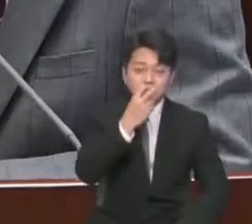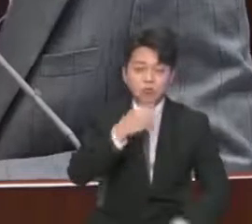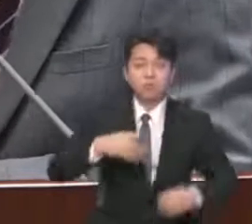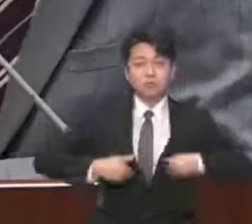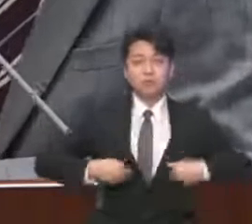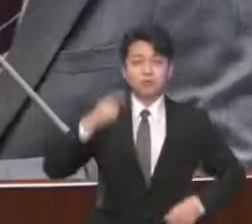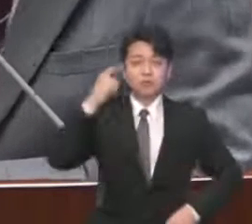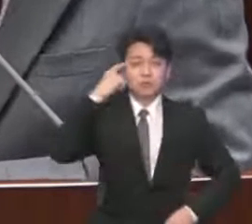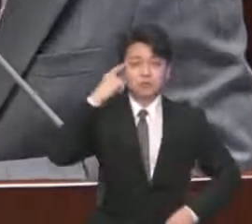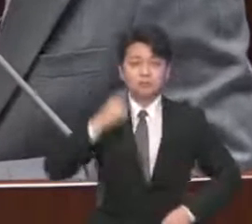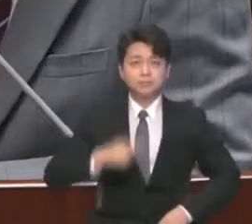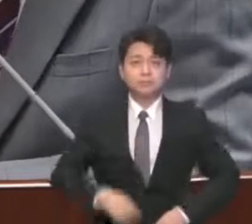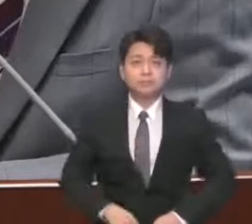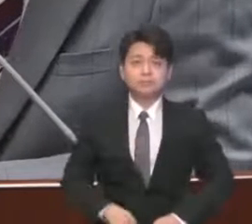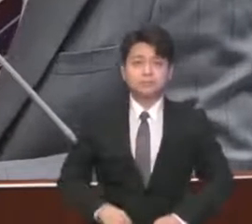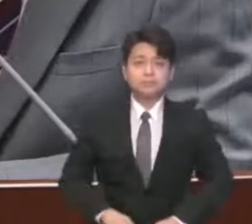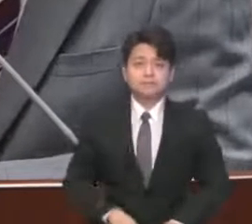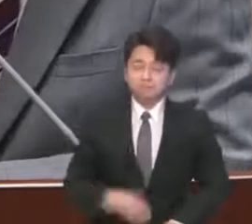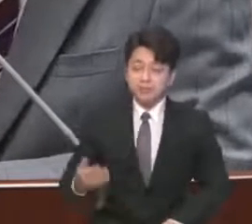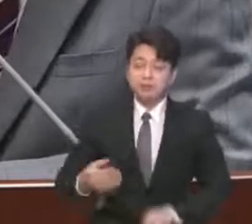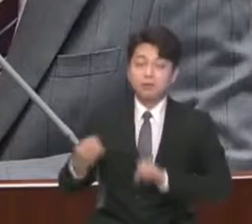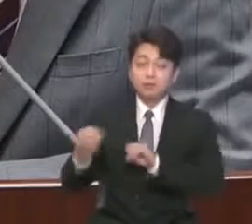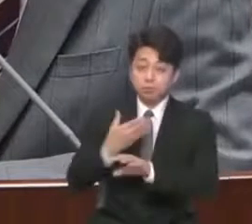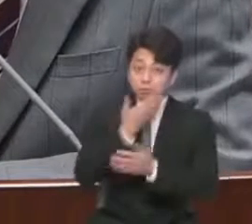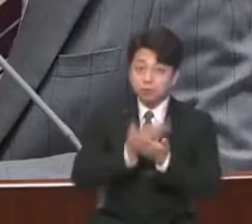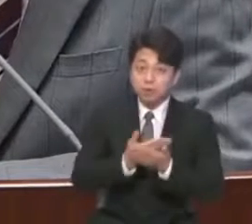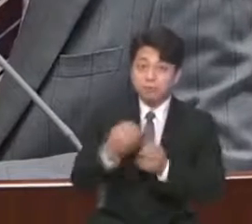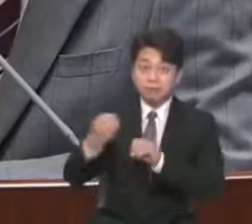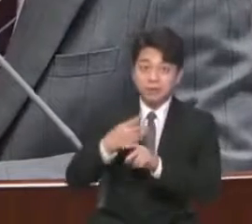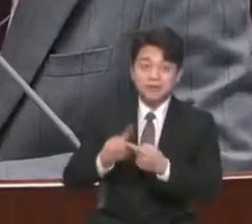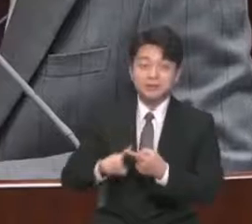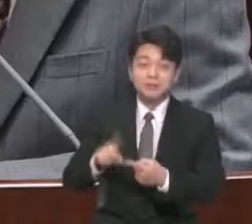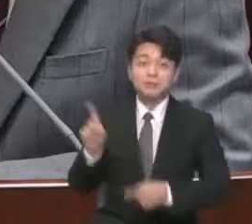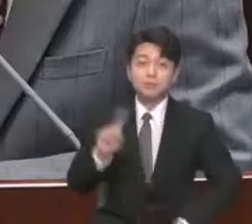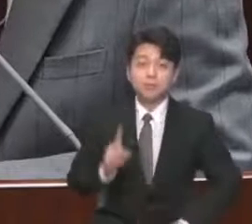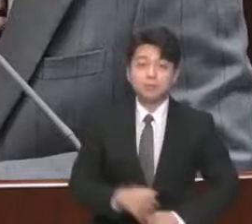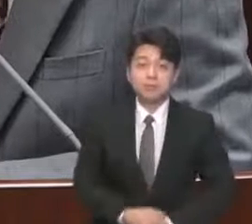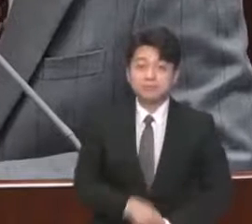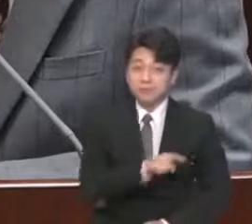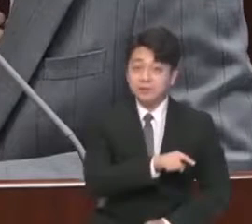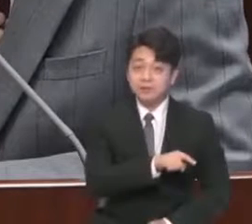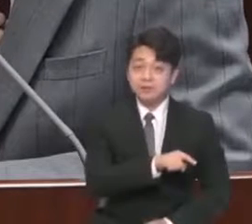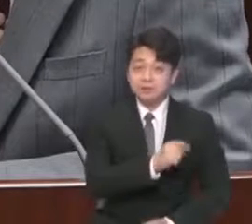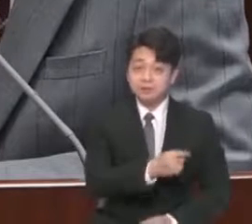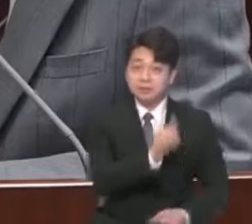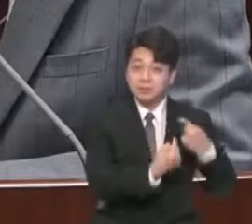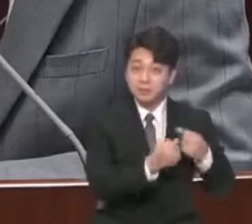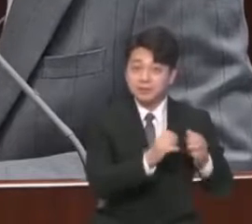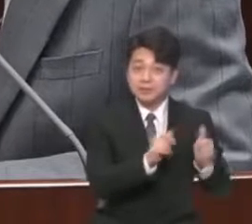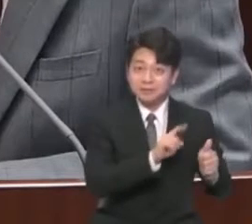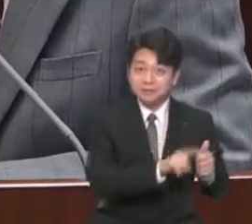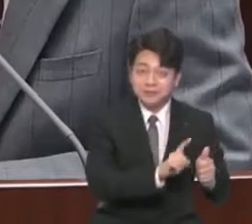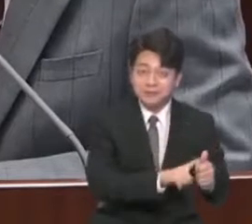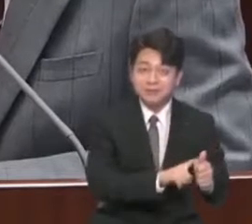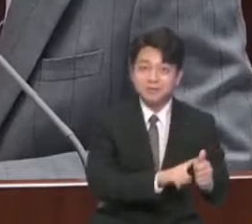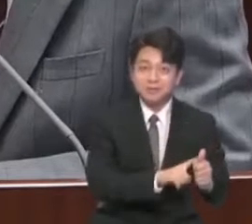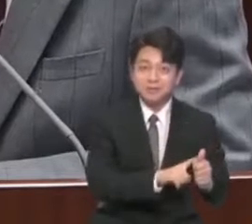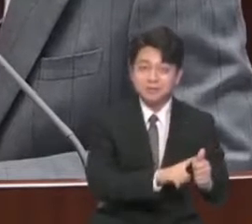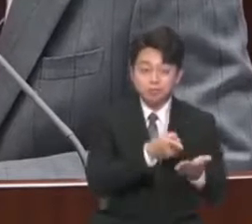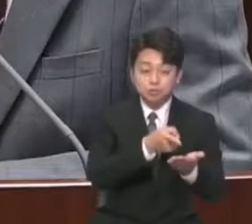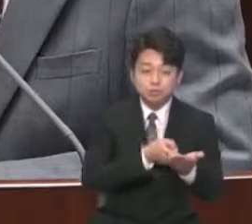봅니다. 장관님 지금 중요한 말씀 하셨는데 이 제보 청년은 수술 서류가 3일밖에 안 돼서 2주 병가를 못